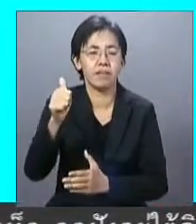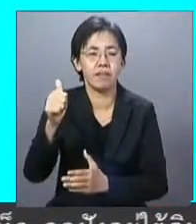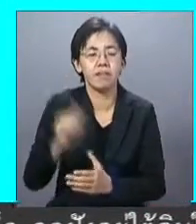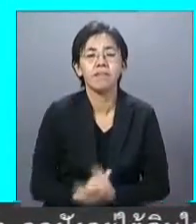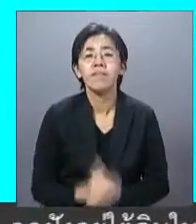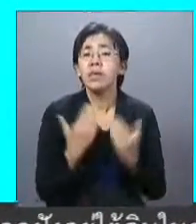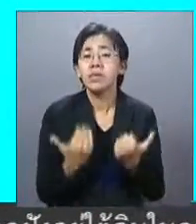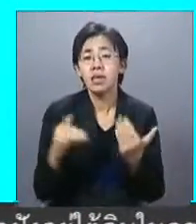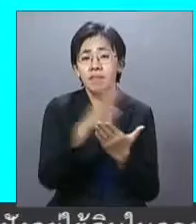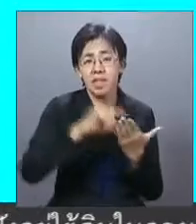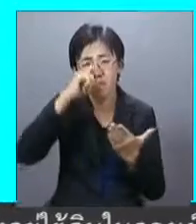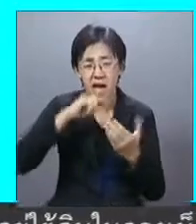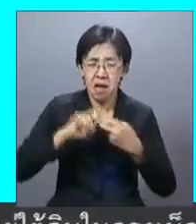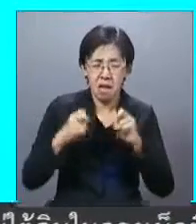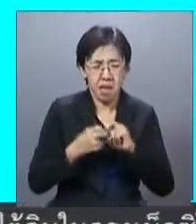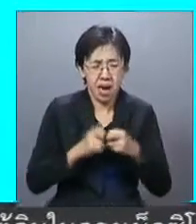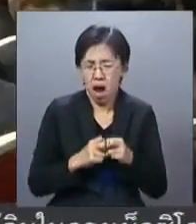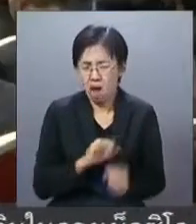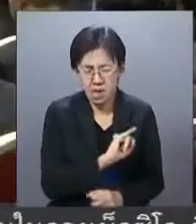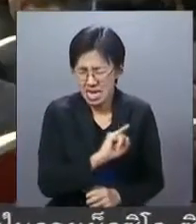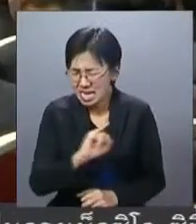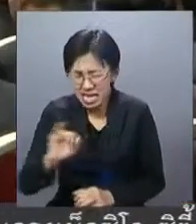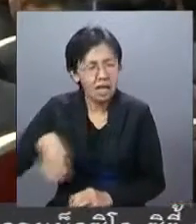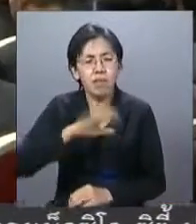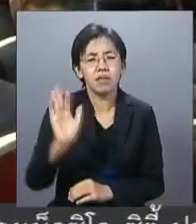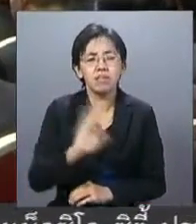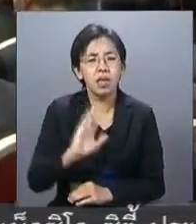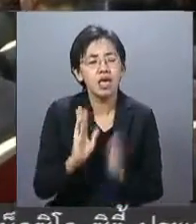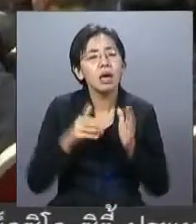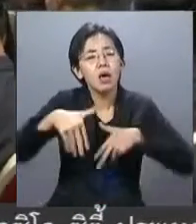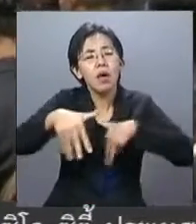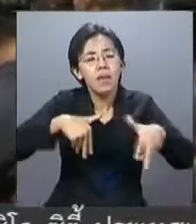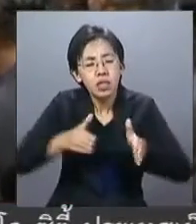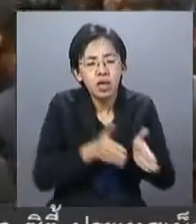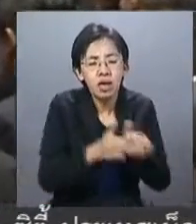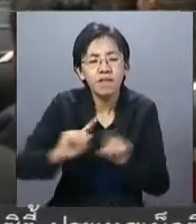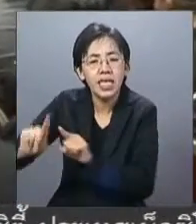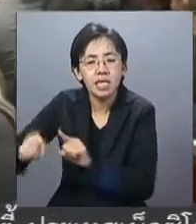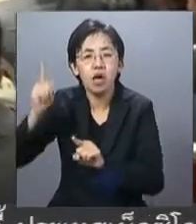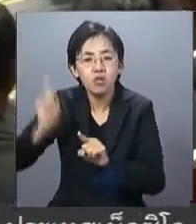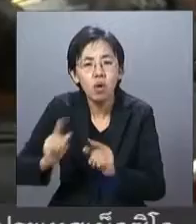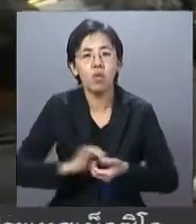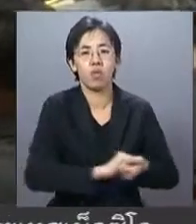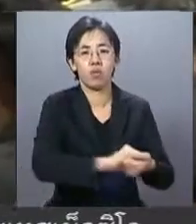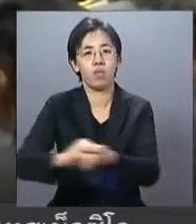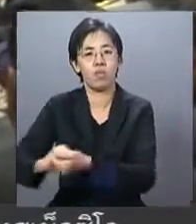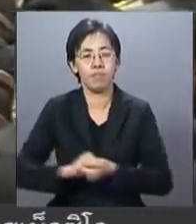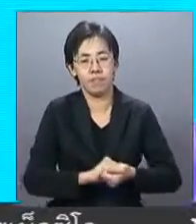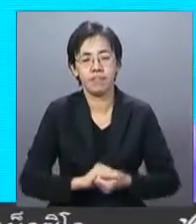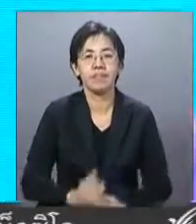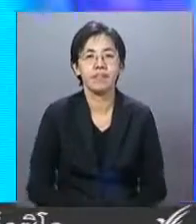การณ์บ้านเราไม่ได้เลวร้ายทุกเรื่องซึ่งประชาชนทุกคนทุกฝ่ายต้องร่วมมือกันค่ะ